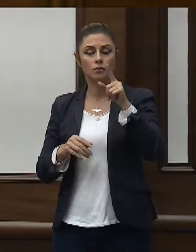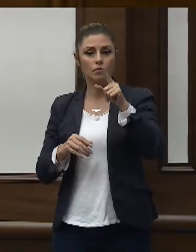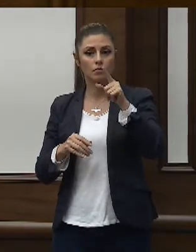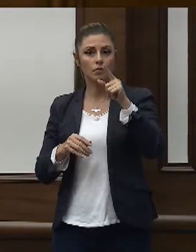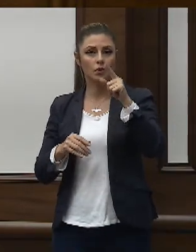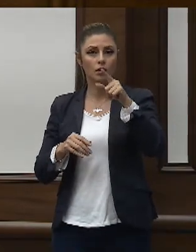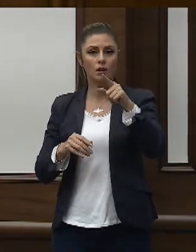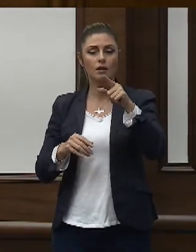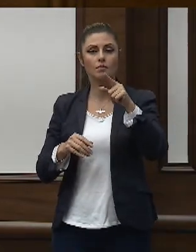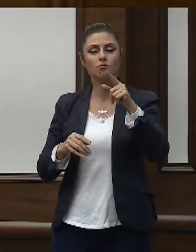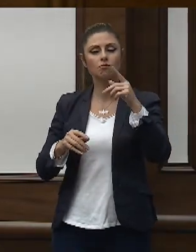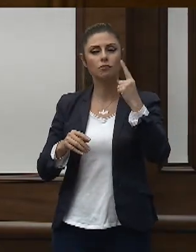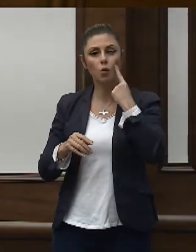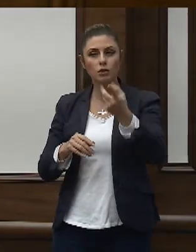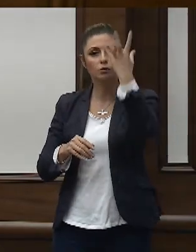belediye hizmetlerinin